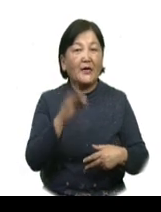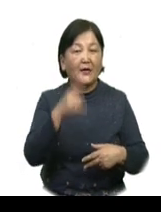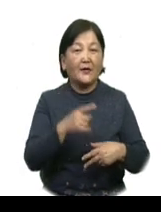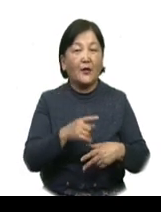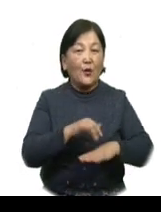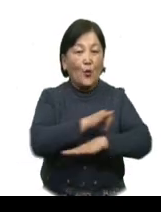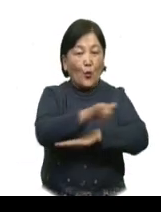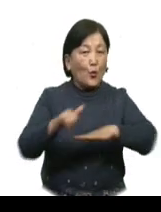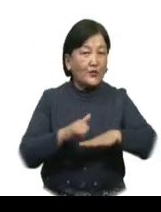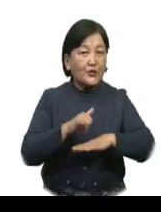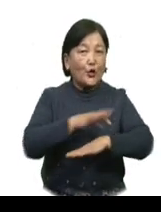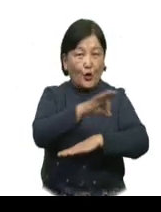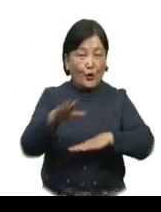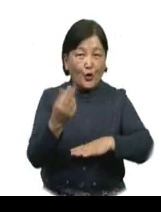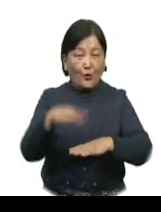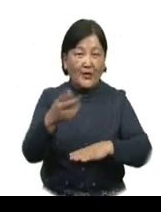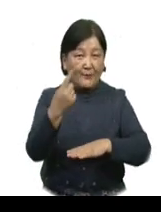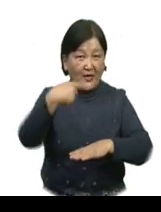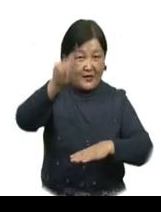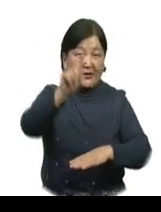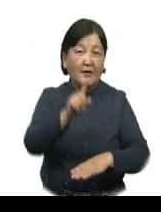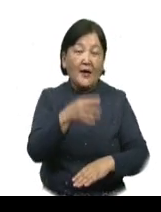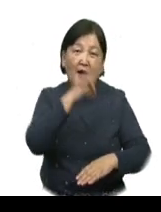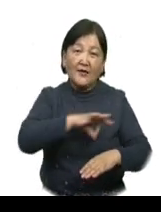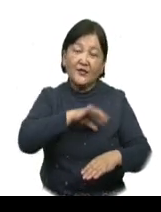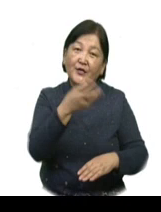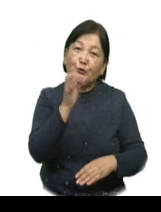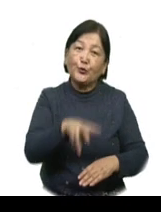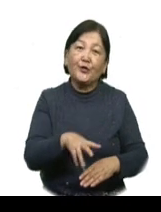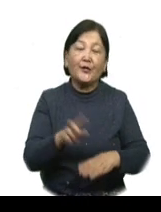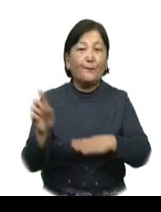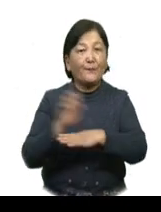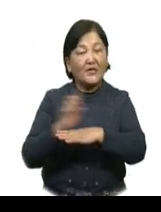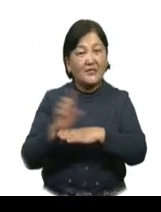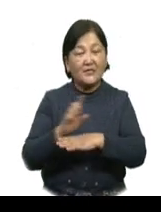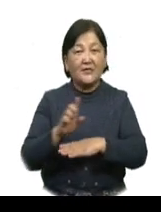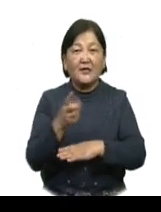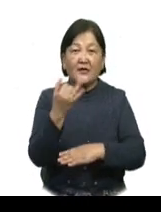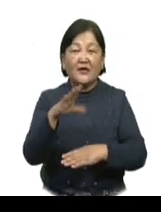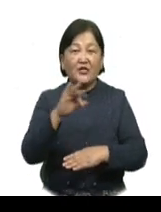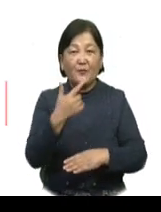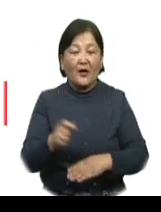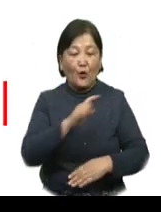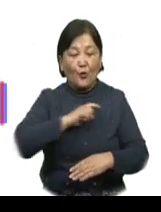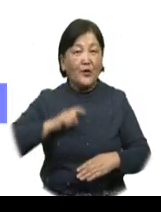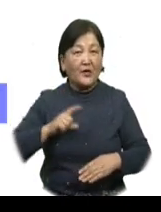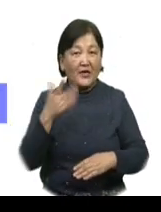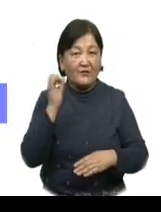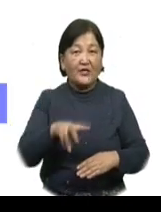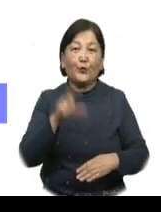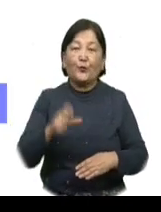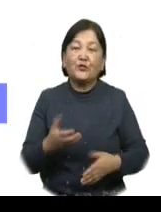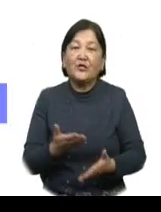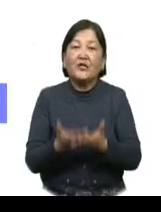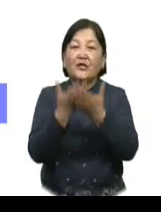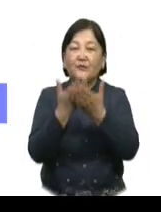орон нутгийн тулгамдсан асуудлыг шийдэхэд их үр нөлөө үзүүлдэг бол энэ бизнес эрхлэгч буюу хувийн хэвшлийнхний үйл ажиллагаа байдаг. Тэгвэл